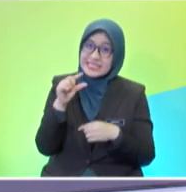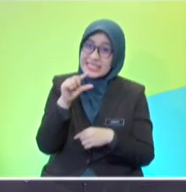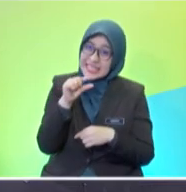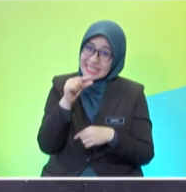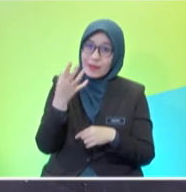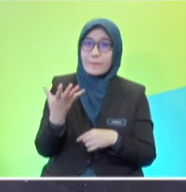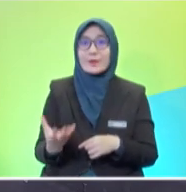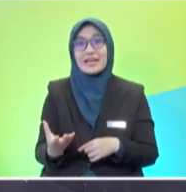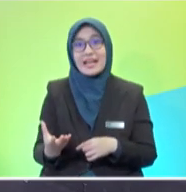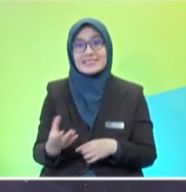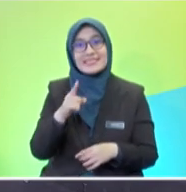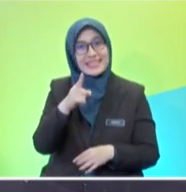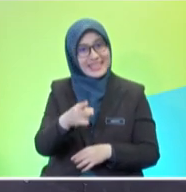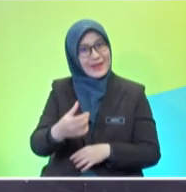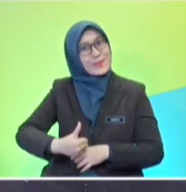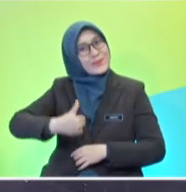belum